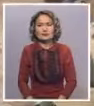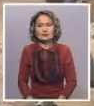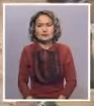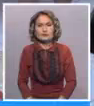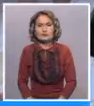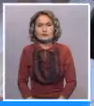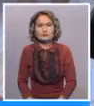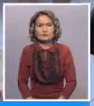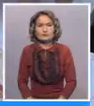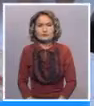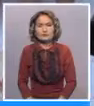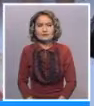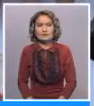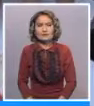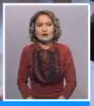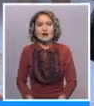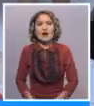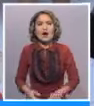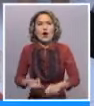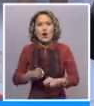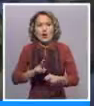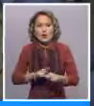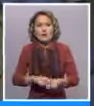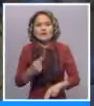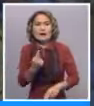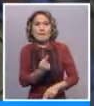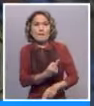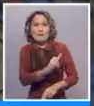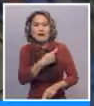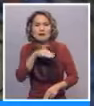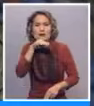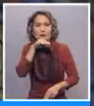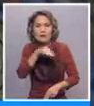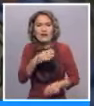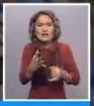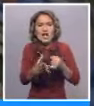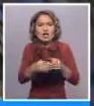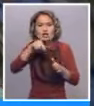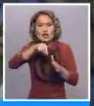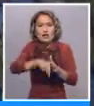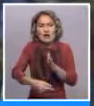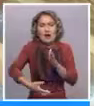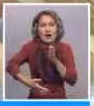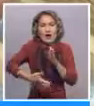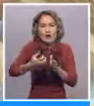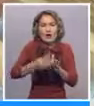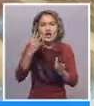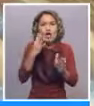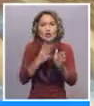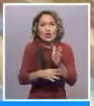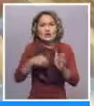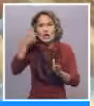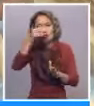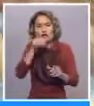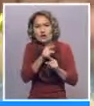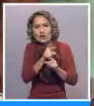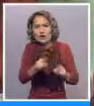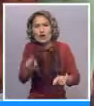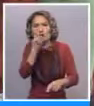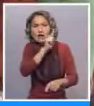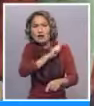шығыпты. Геология саласының білгір маманы Берікбол Хамзин Дүйсенбай жазығында 90-шы жылдарға дейін зерттеу жұмыстары жүргізіліп